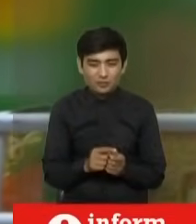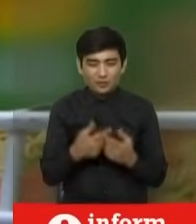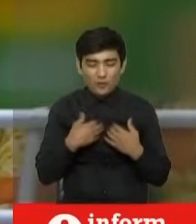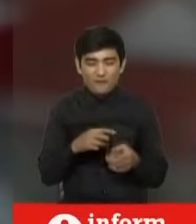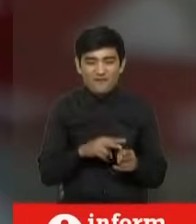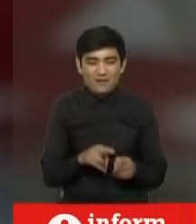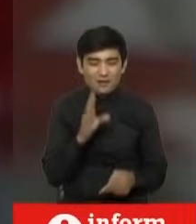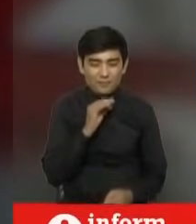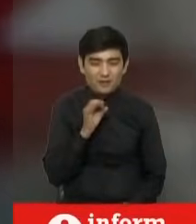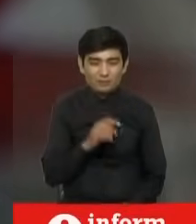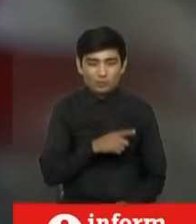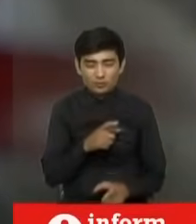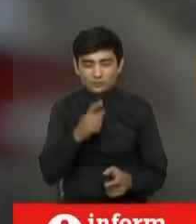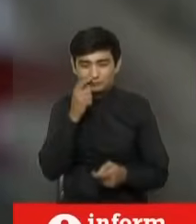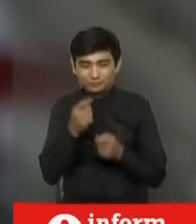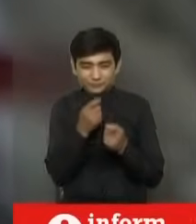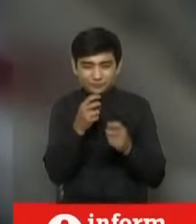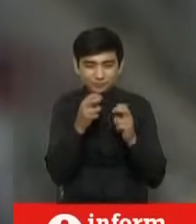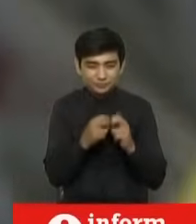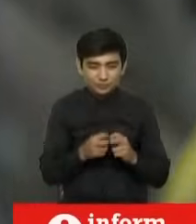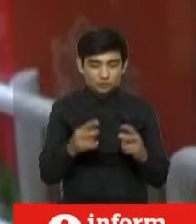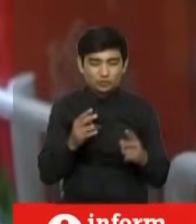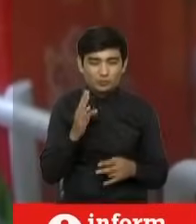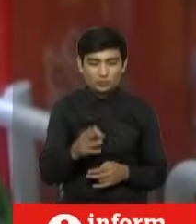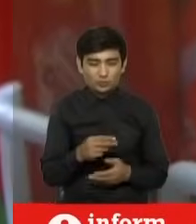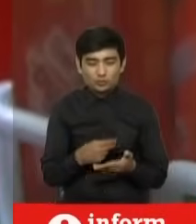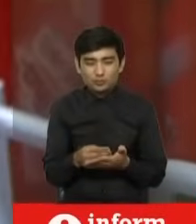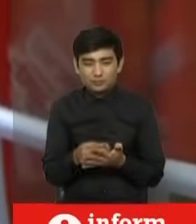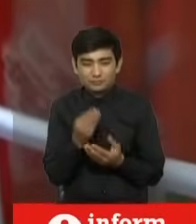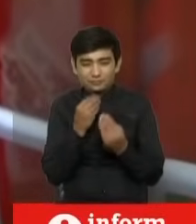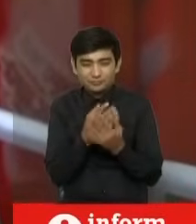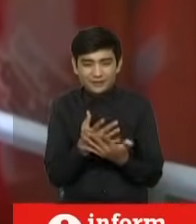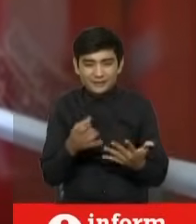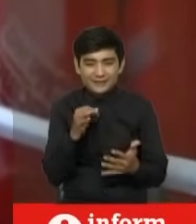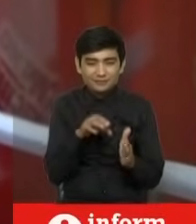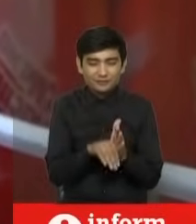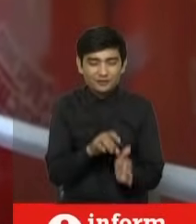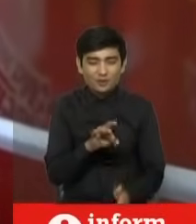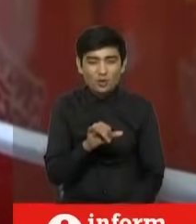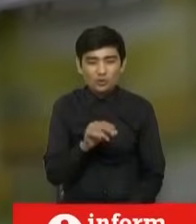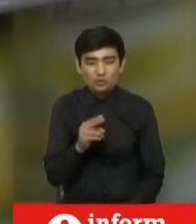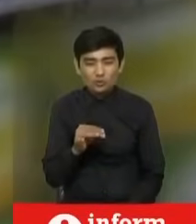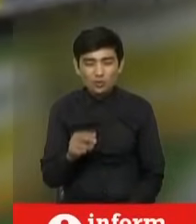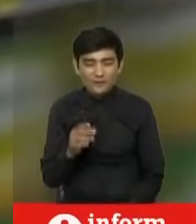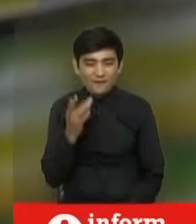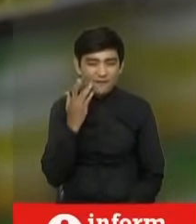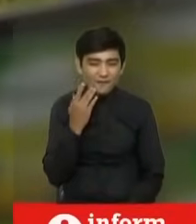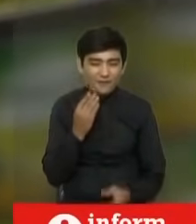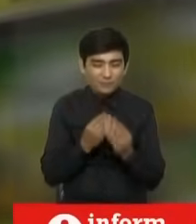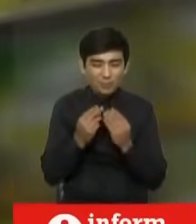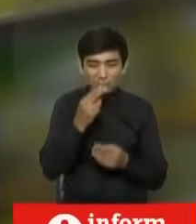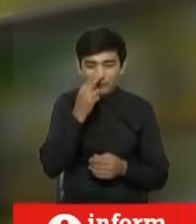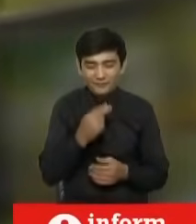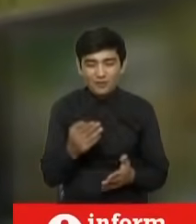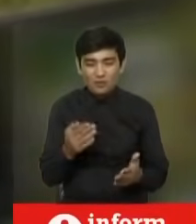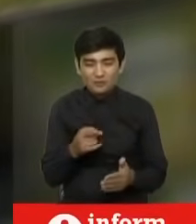Эксперты рекомендуют тщательно изучать состав покупаемых продуктов, особенно если они входят в рацион на постоянной основе. Валентина Леонова,